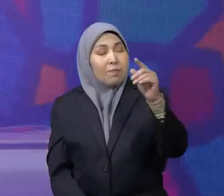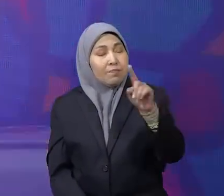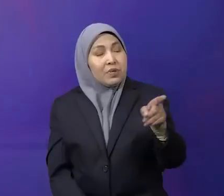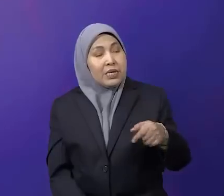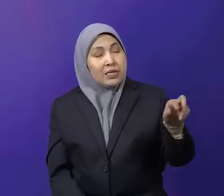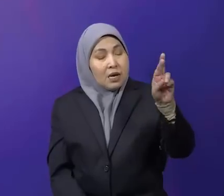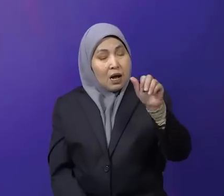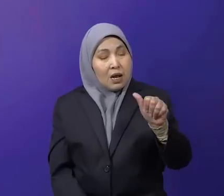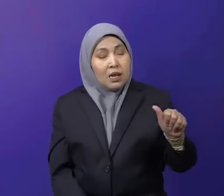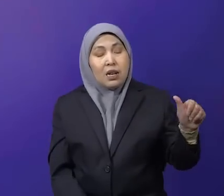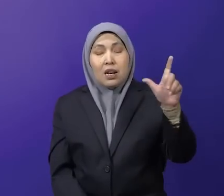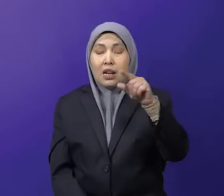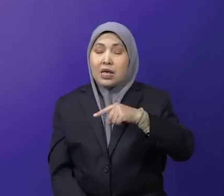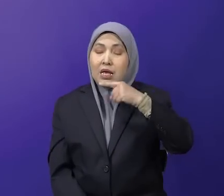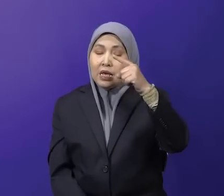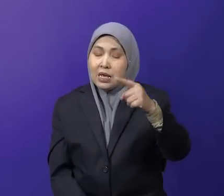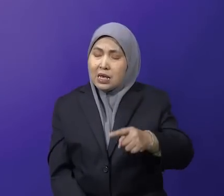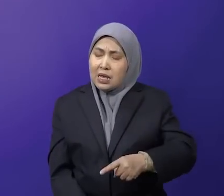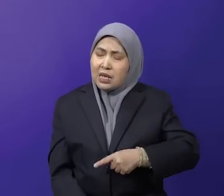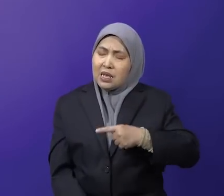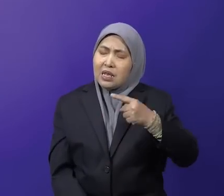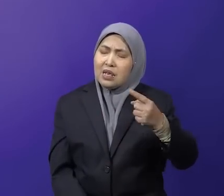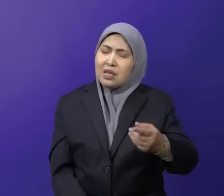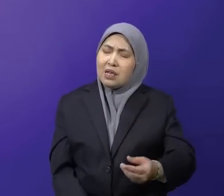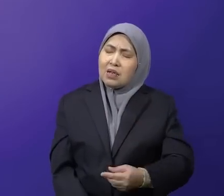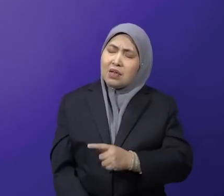Qala rabbi ja'alli